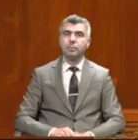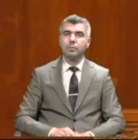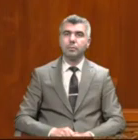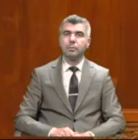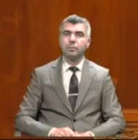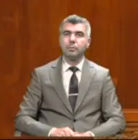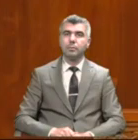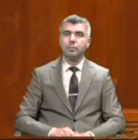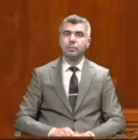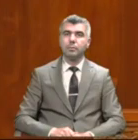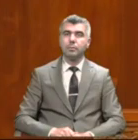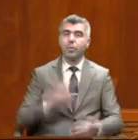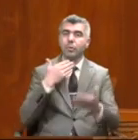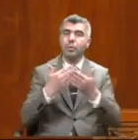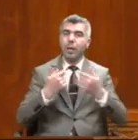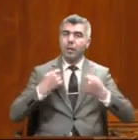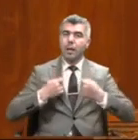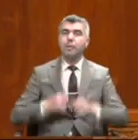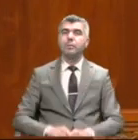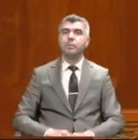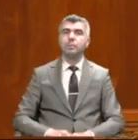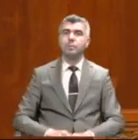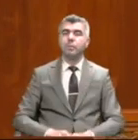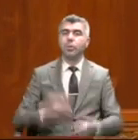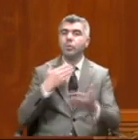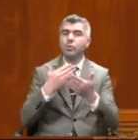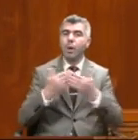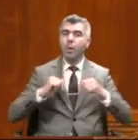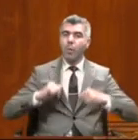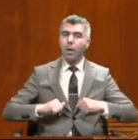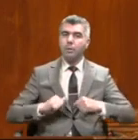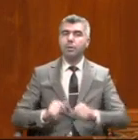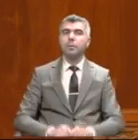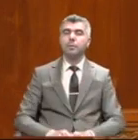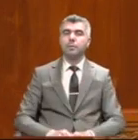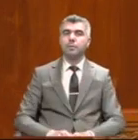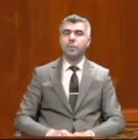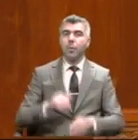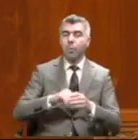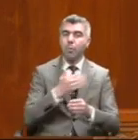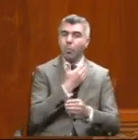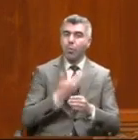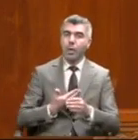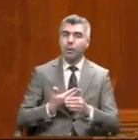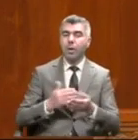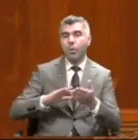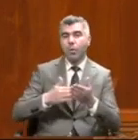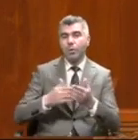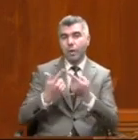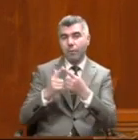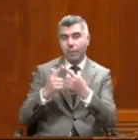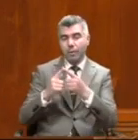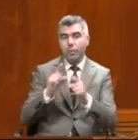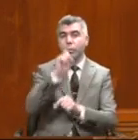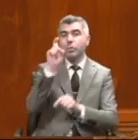شكرا سيد الرئيس شكرا السيد الوزير السيدات والساده المستشارين شكرا الساده المستشارين على